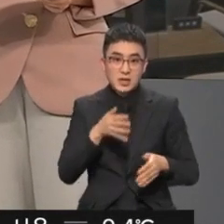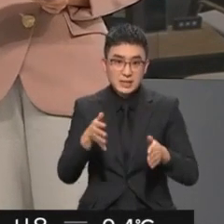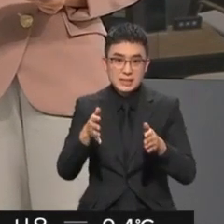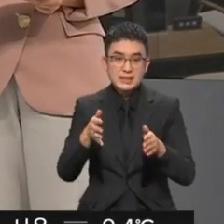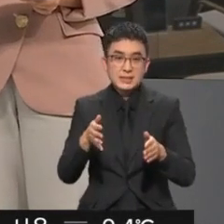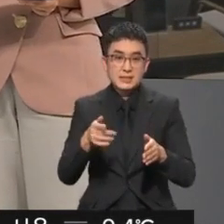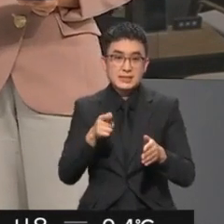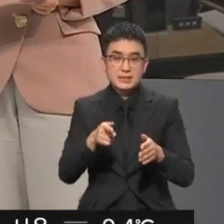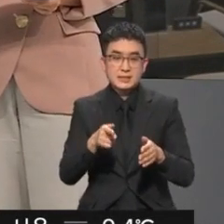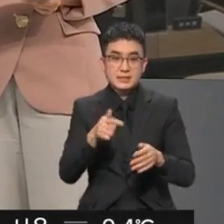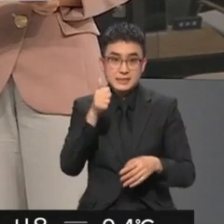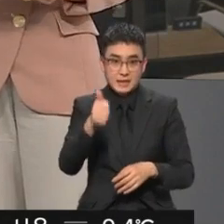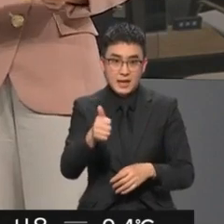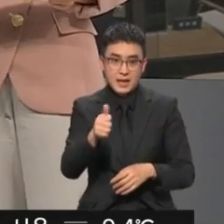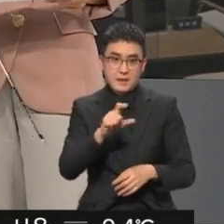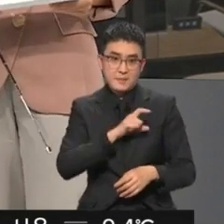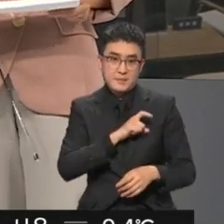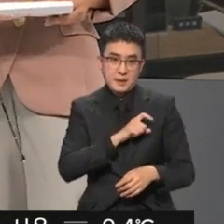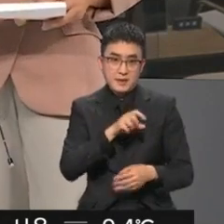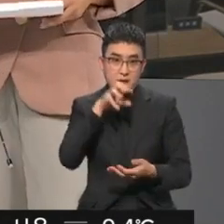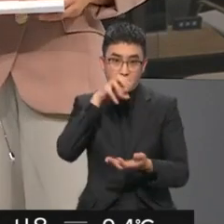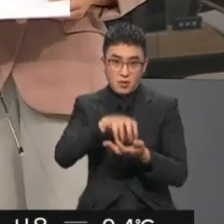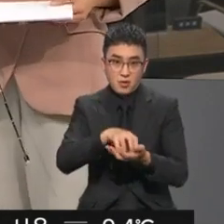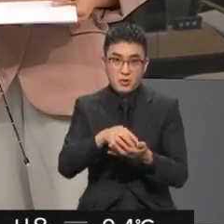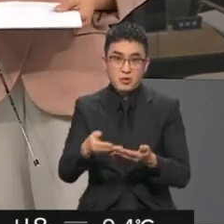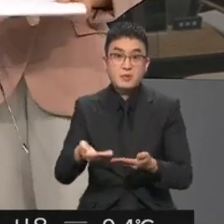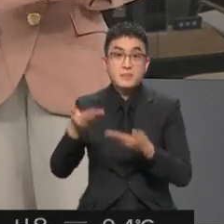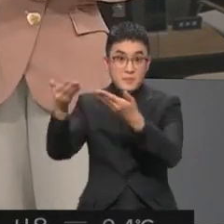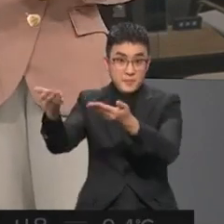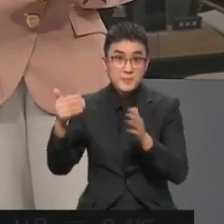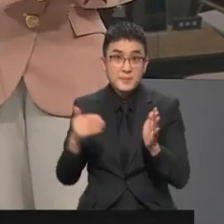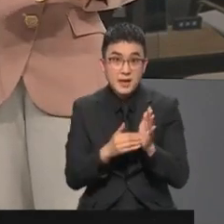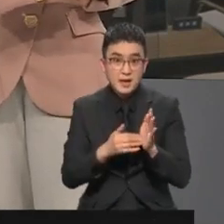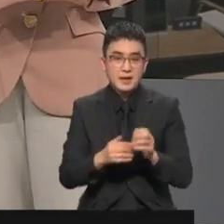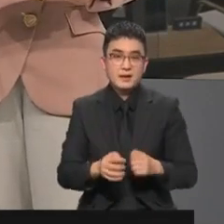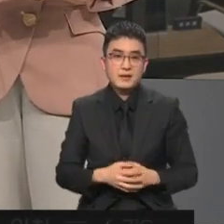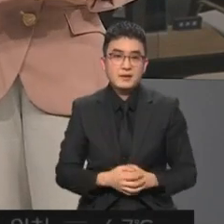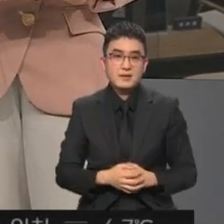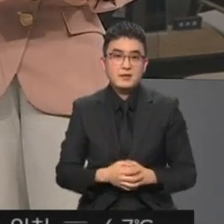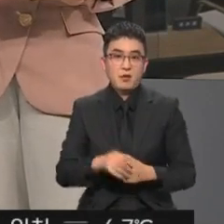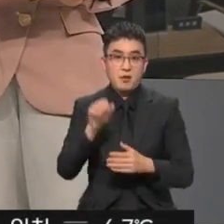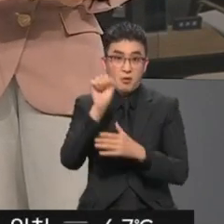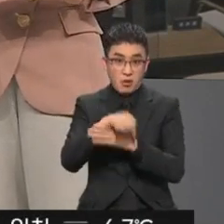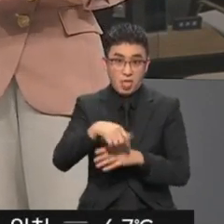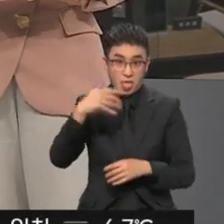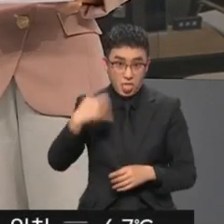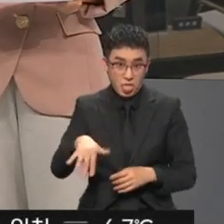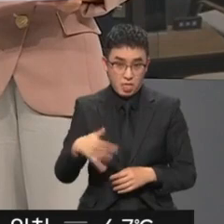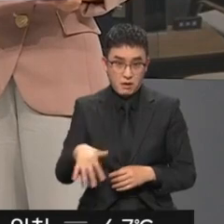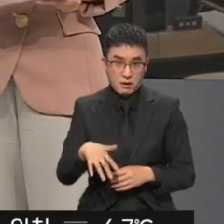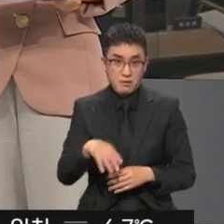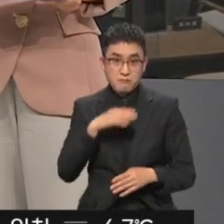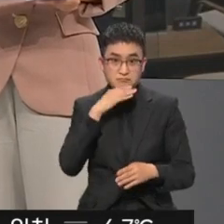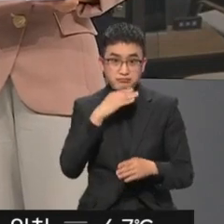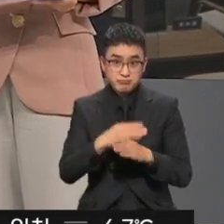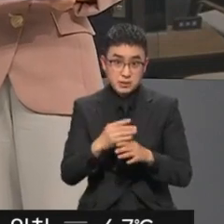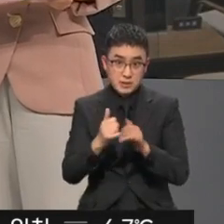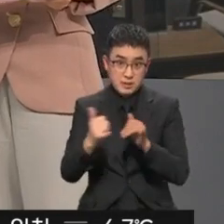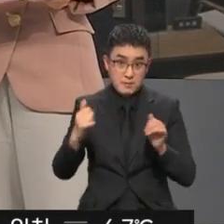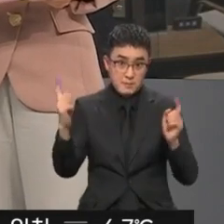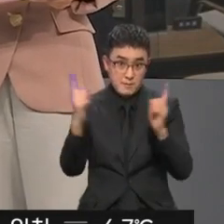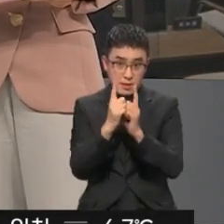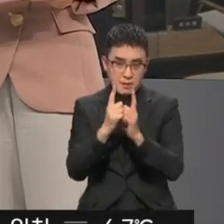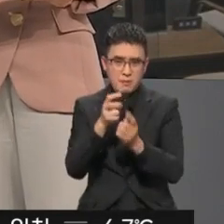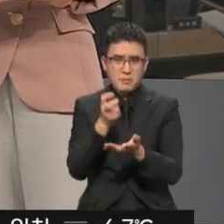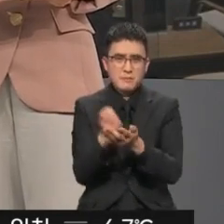친서도 북한에 전달됐다는 보도 제가 말씀을 드린 바가 있습니다. 허가받지 않은 대북 접촉은 위법이라는 게 법무부와